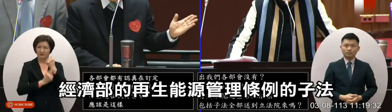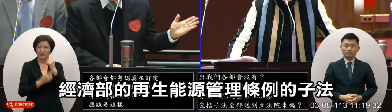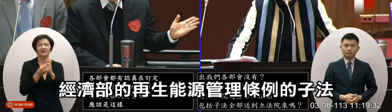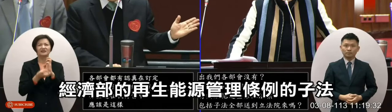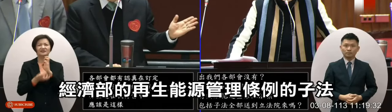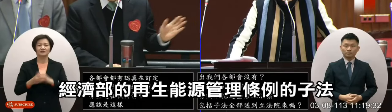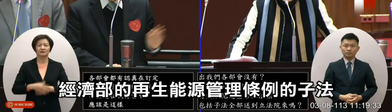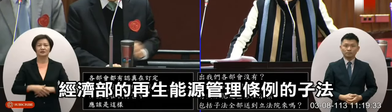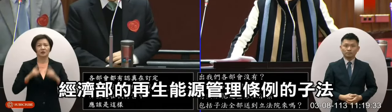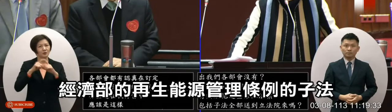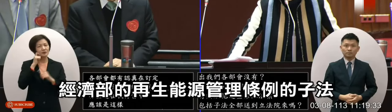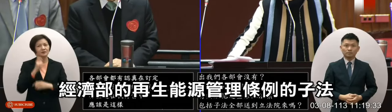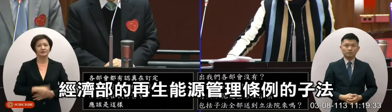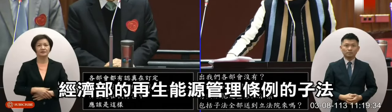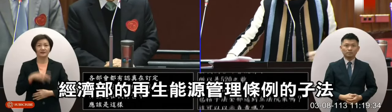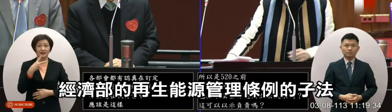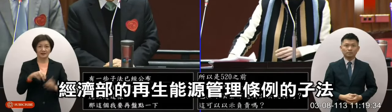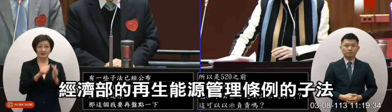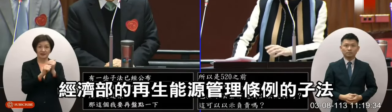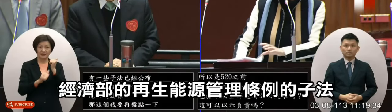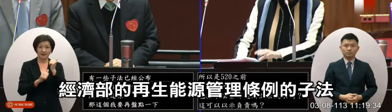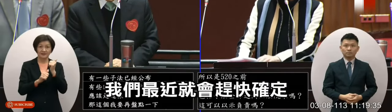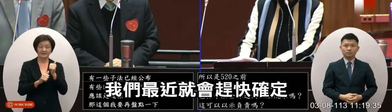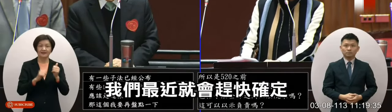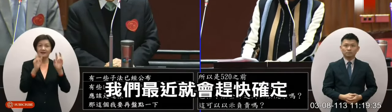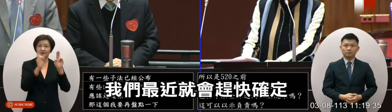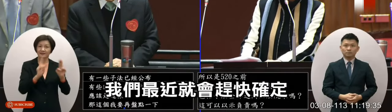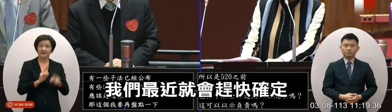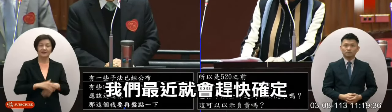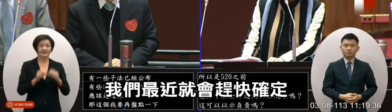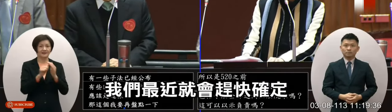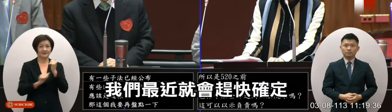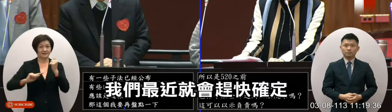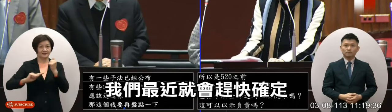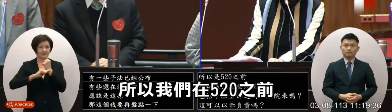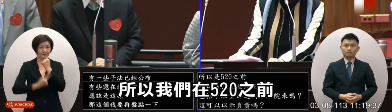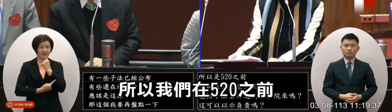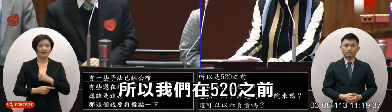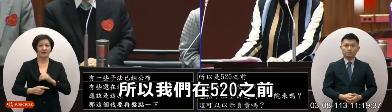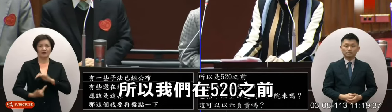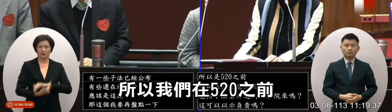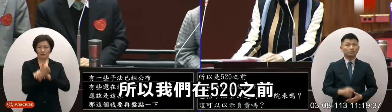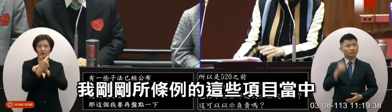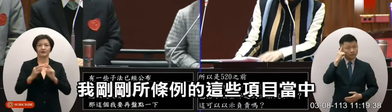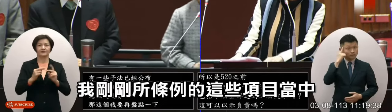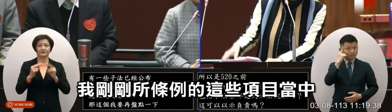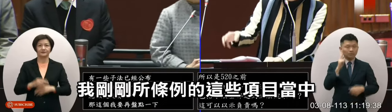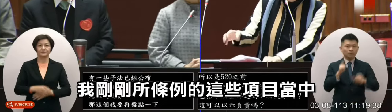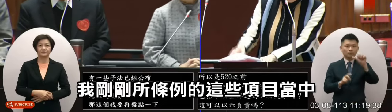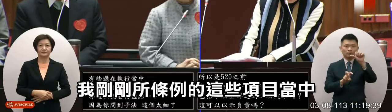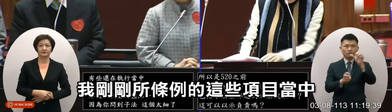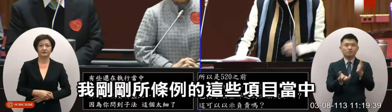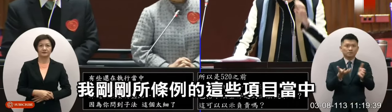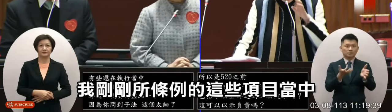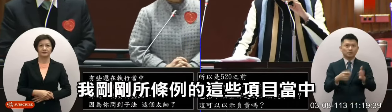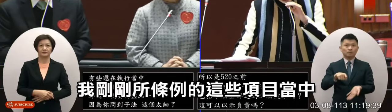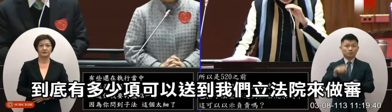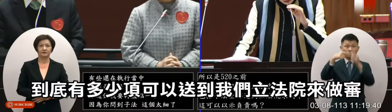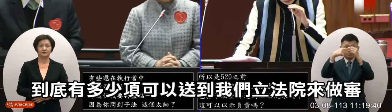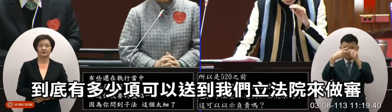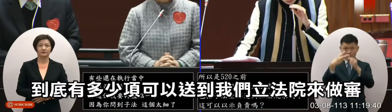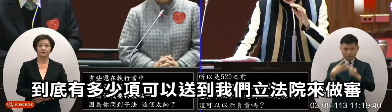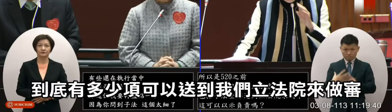经济部的那个 再 生能源管理条例的执法，我们最近就会赶快 确定。所以你在520之前，我刚刚所条例的这些的项